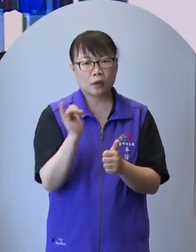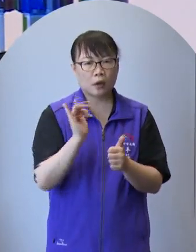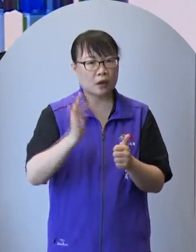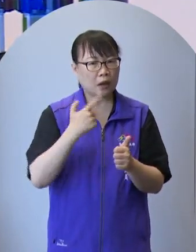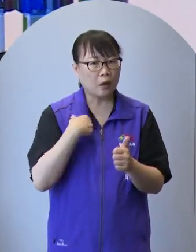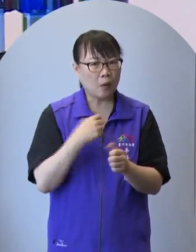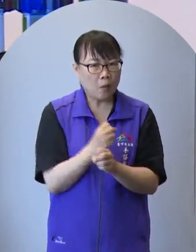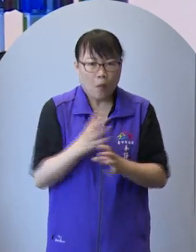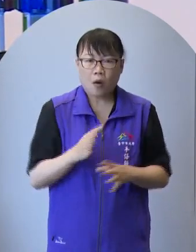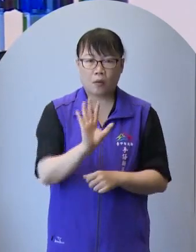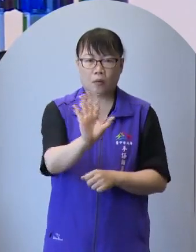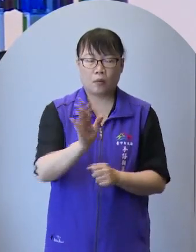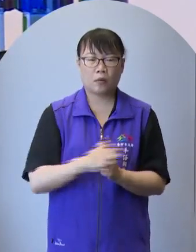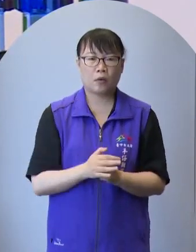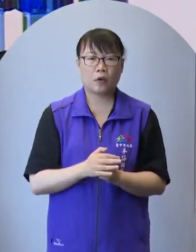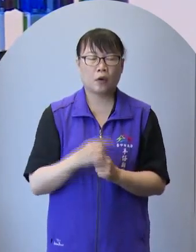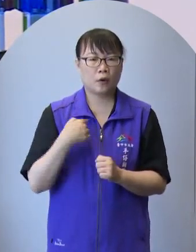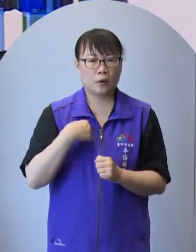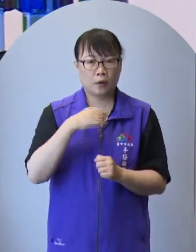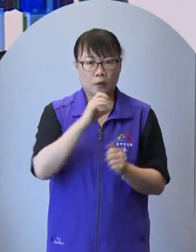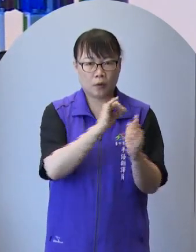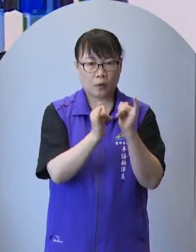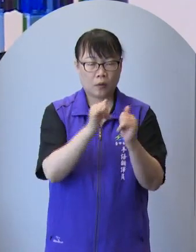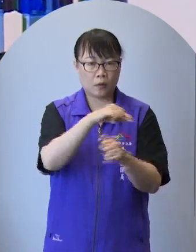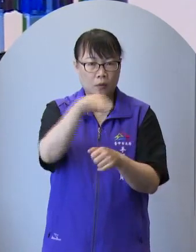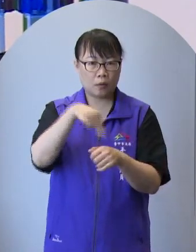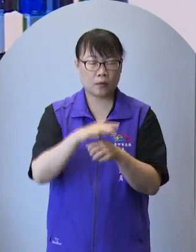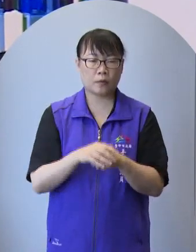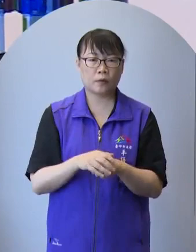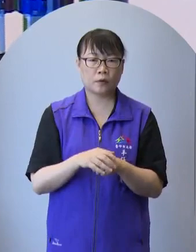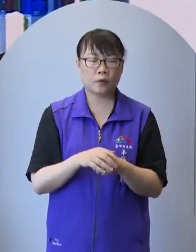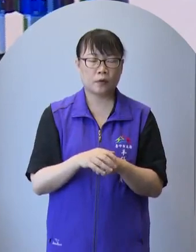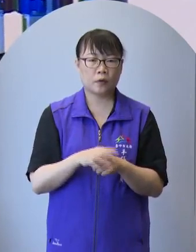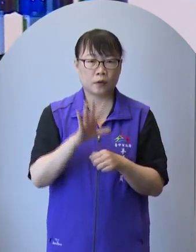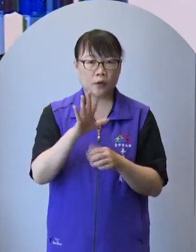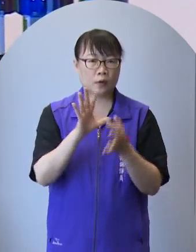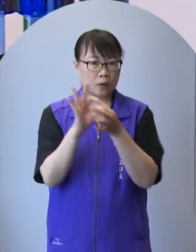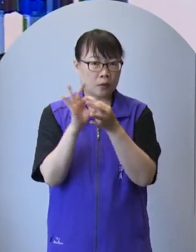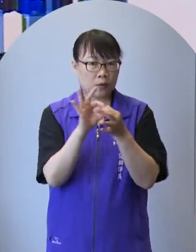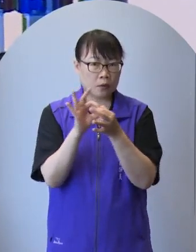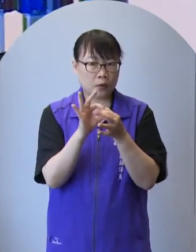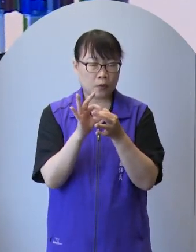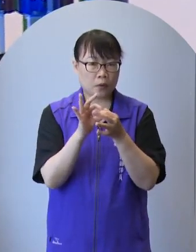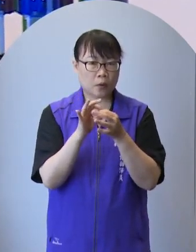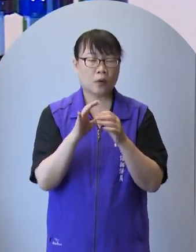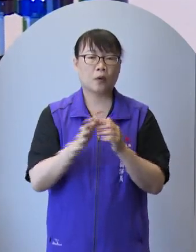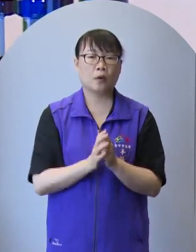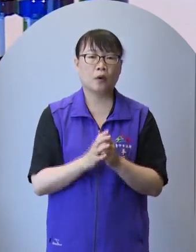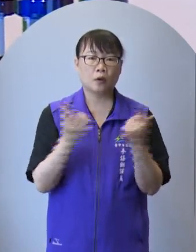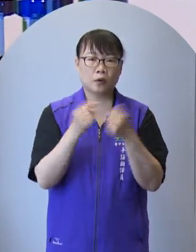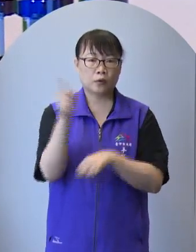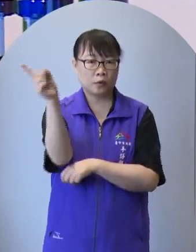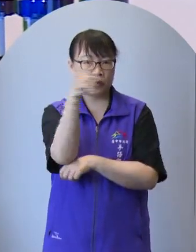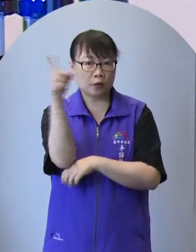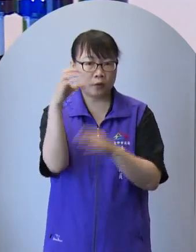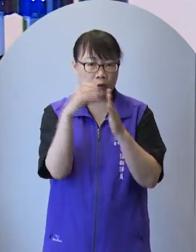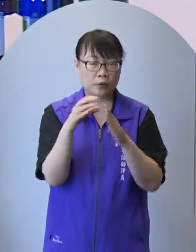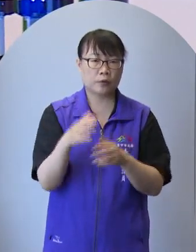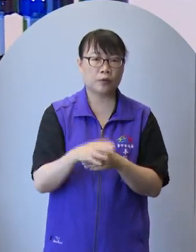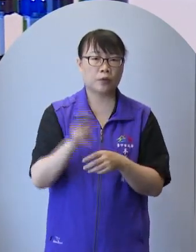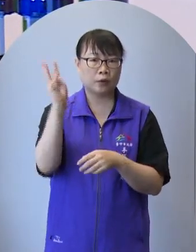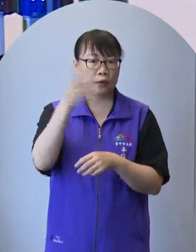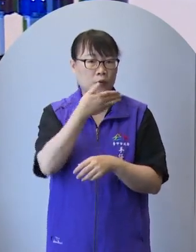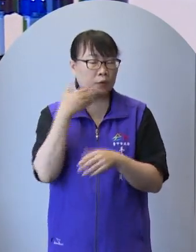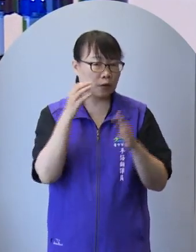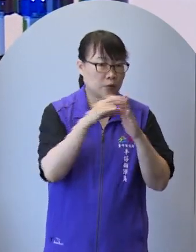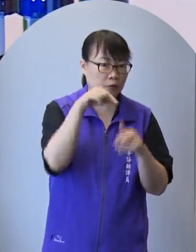忽，所以请大家这两这个有关于这个相关我们这个发布的机关，包括消防局、水利局等等哈，